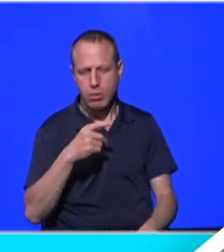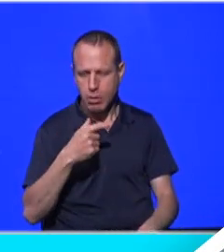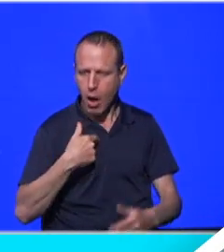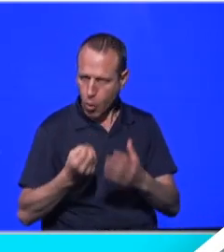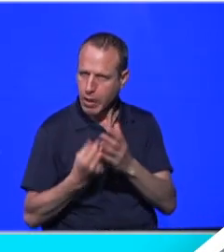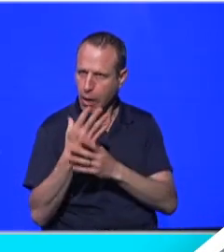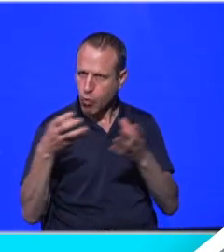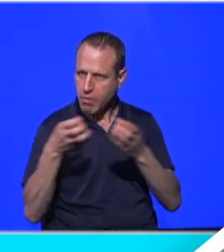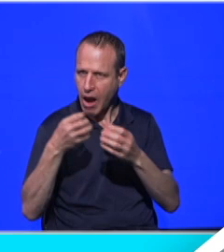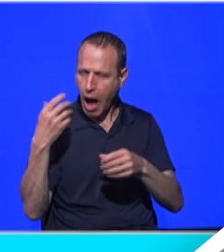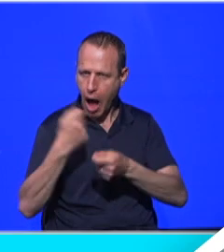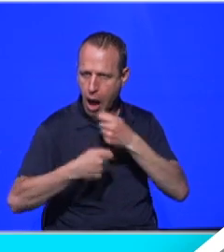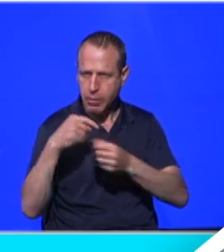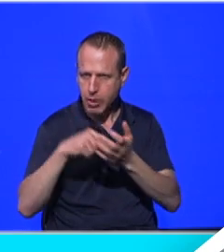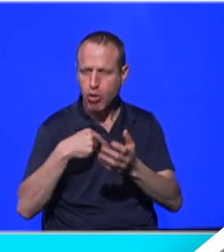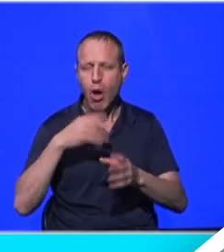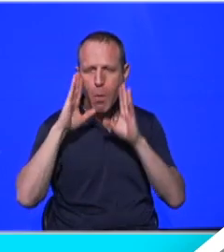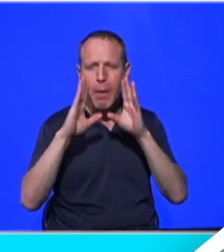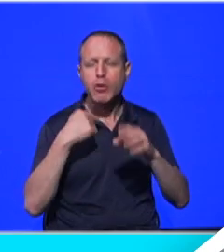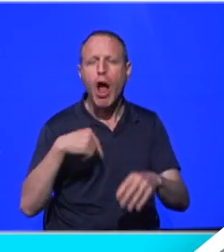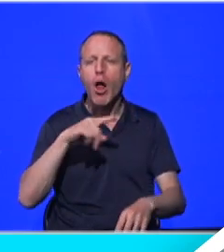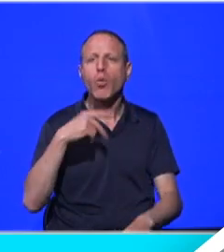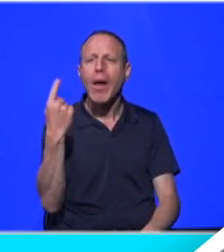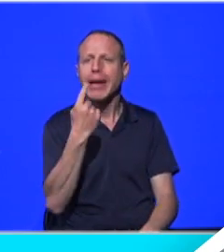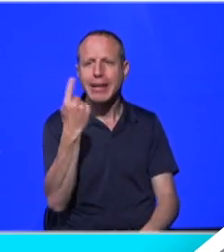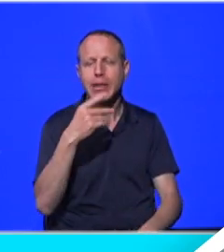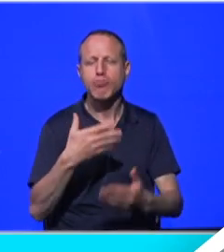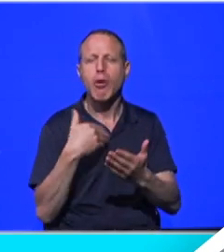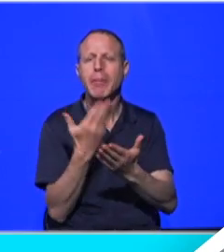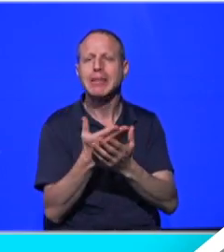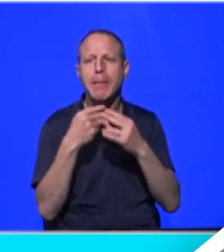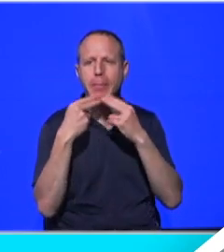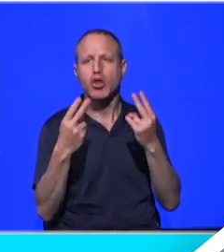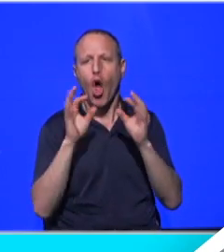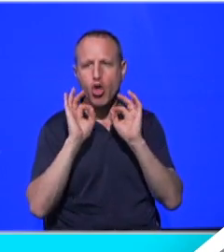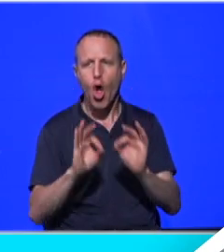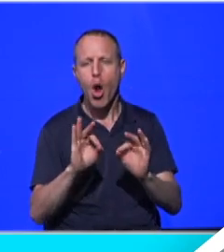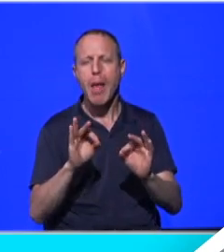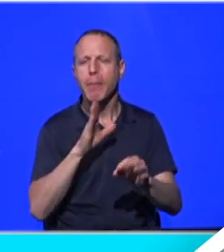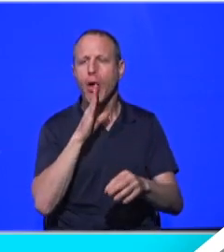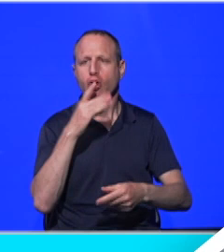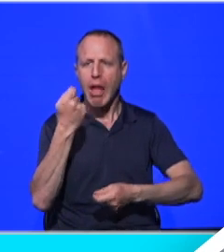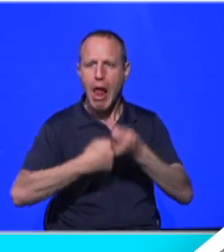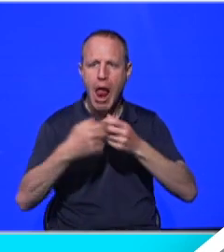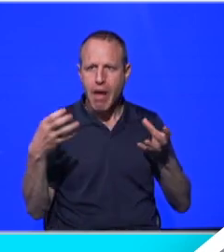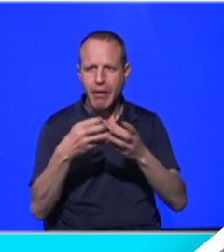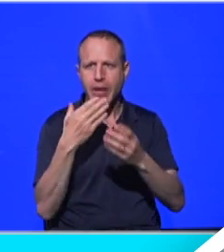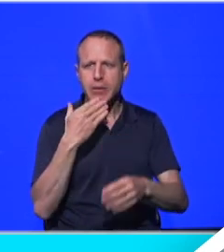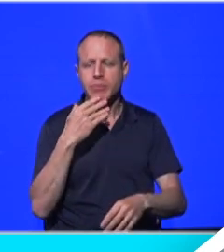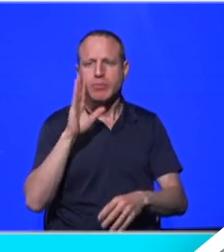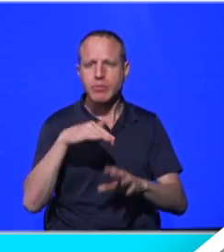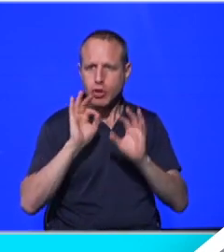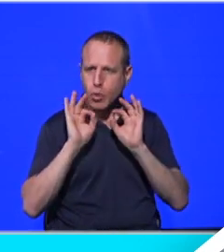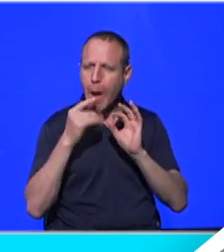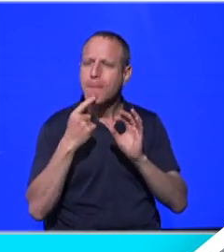הכלכלית מכיוון שאנחנו מאמינים שאנחנו היחידים שמציעים פתרון הולם לבעיות הכלכלה והחברה בישראל. אפילו המילה